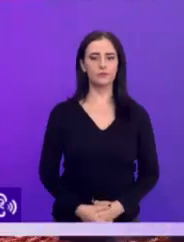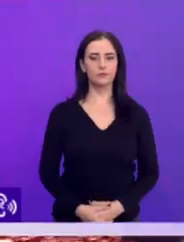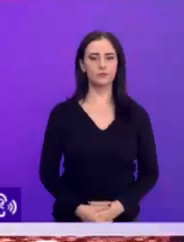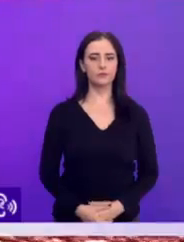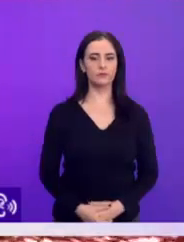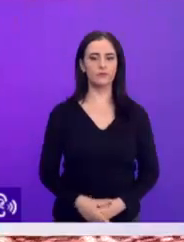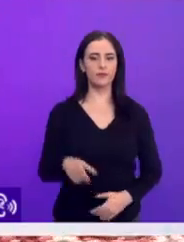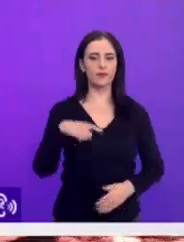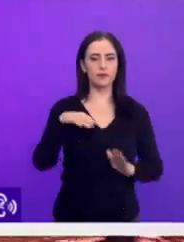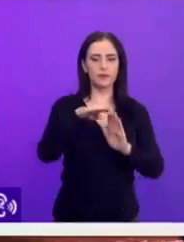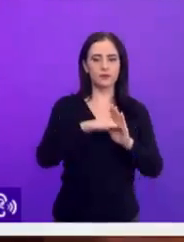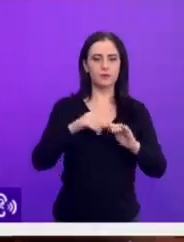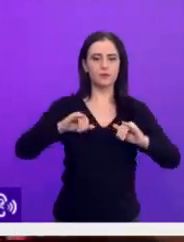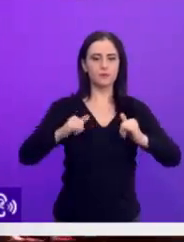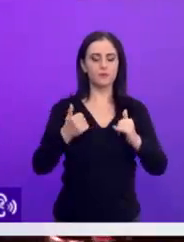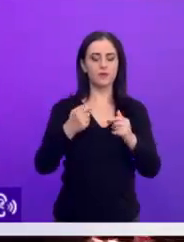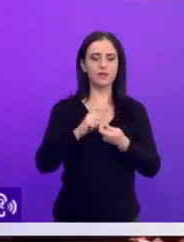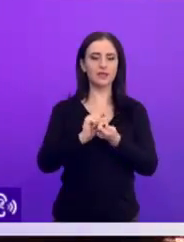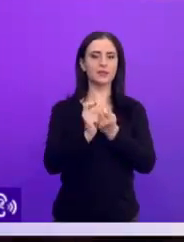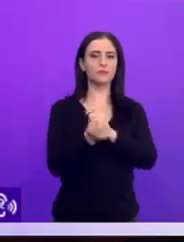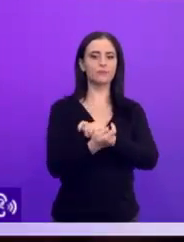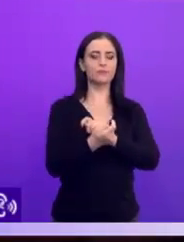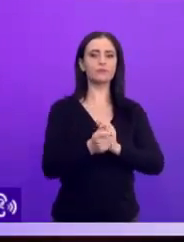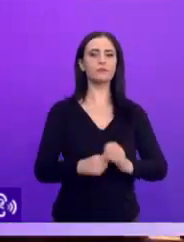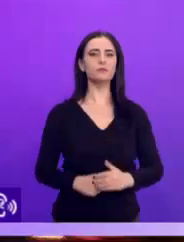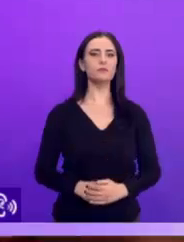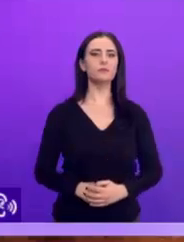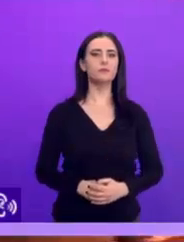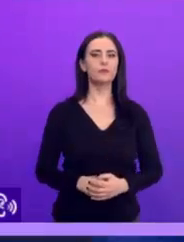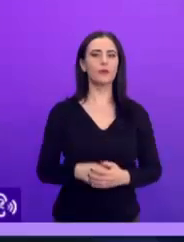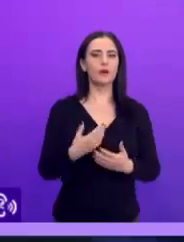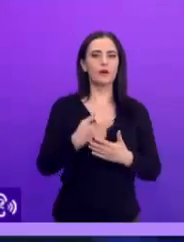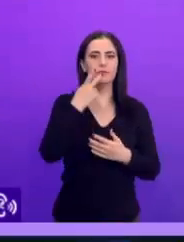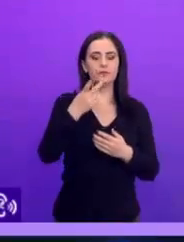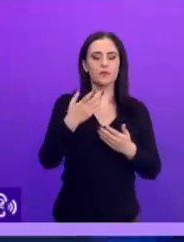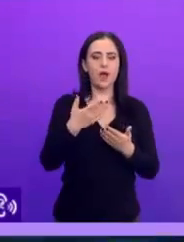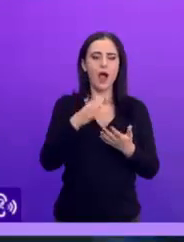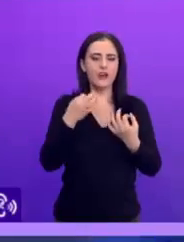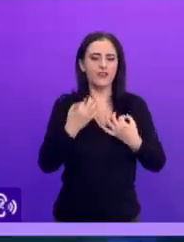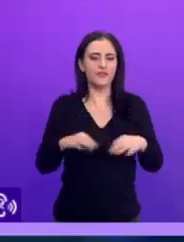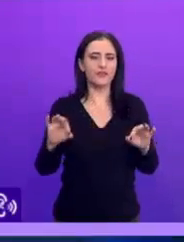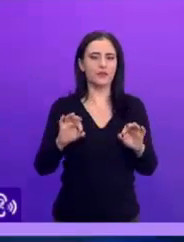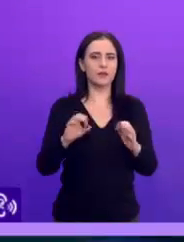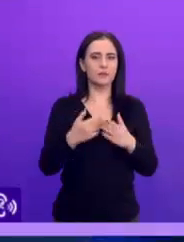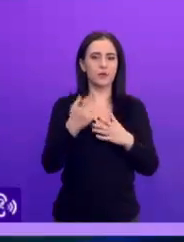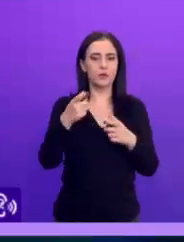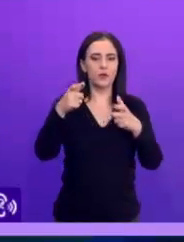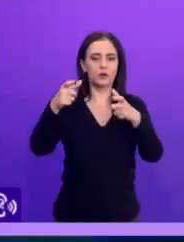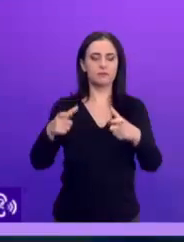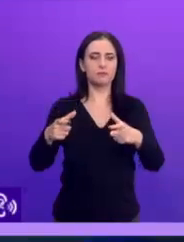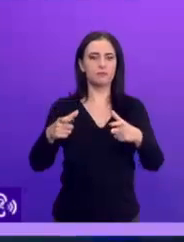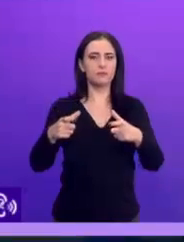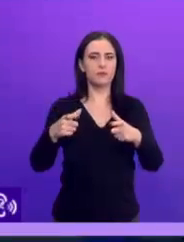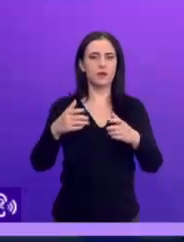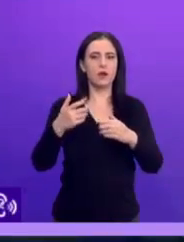Nu există o autorizație de construire pe acea locație. Singurul lucru care